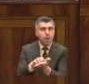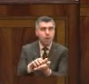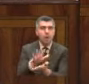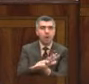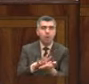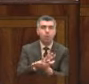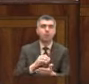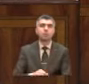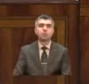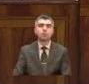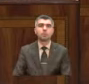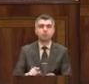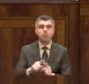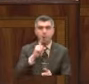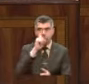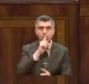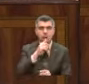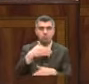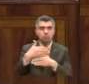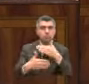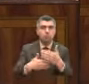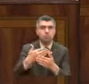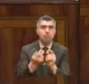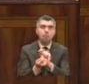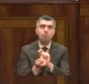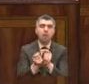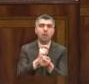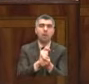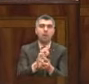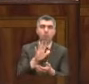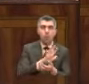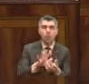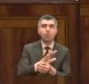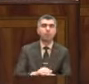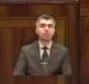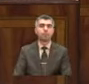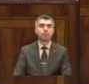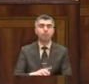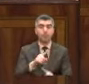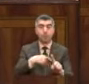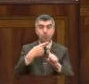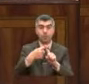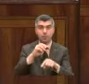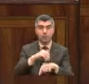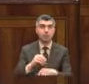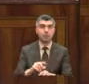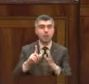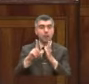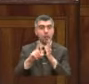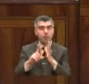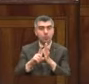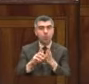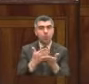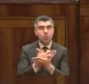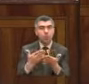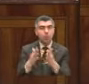قلت لكم العقد المقبل سيكون عقد تحول كبير جدا في هذا الاتجاه. ثم بالاضافه الى ذلك تعزيز الترسانه القانونيه المتعلقه